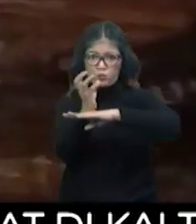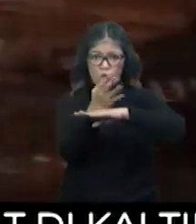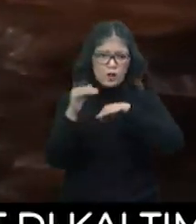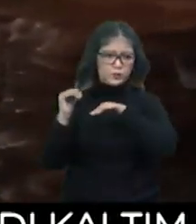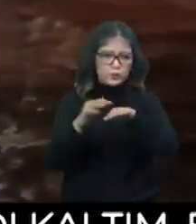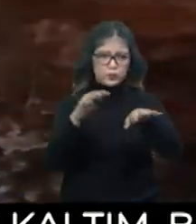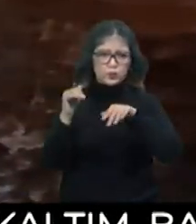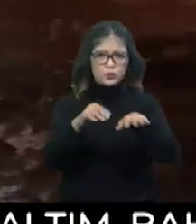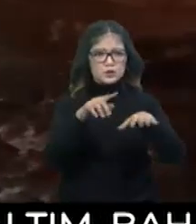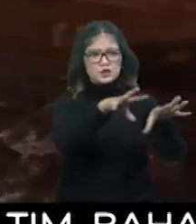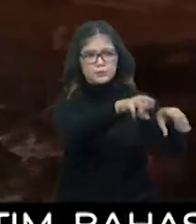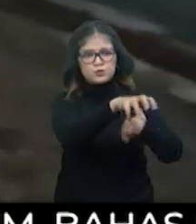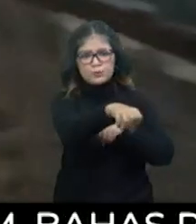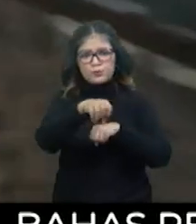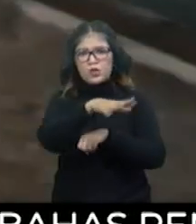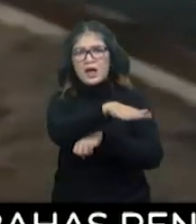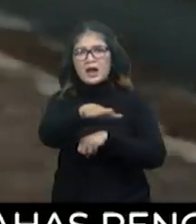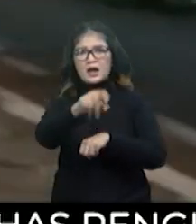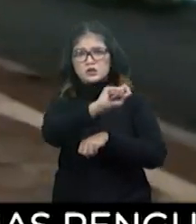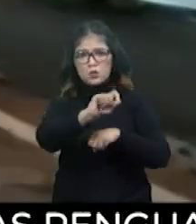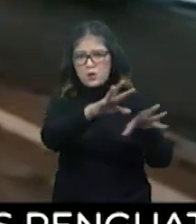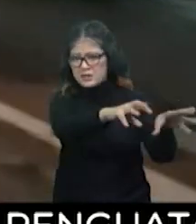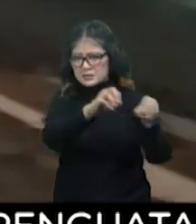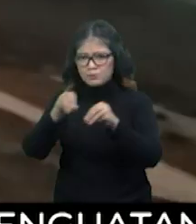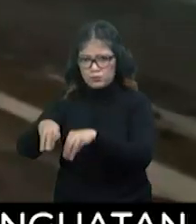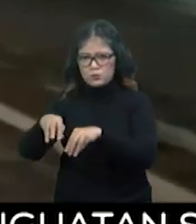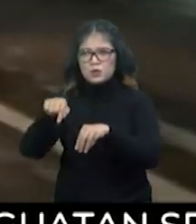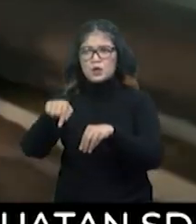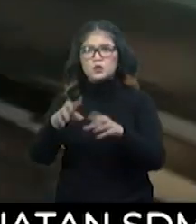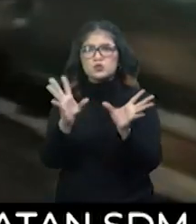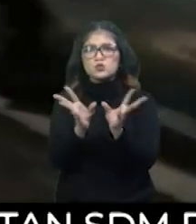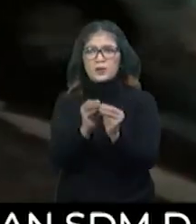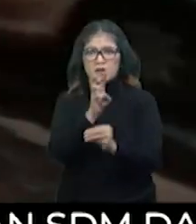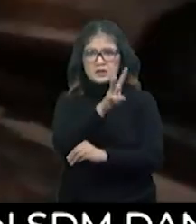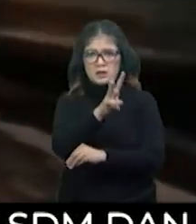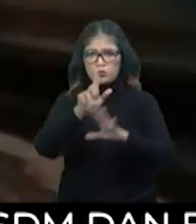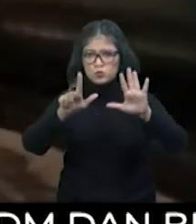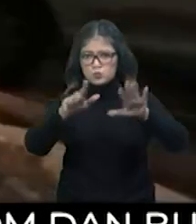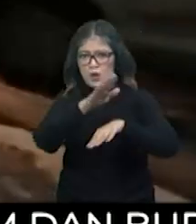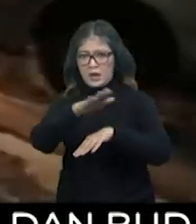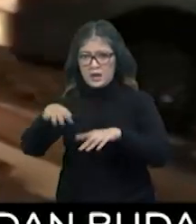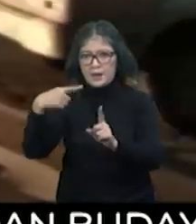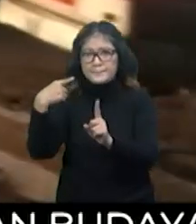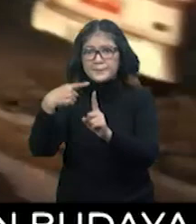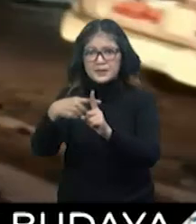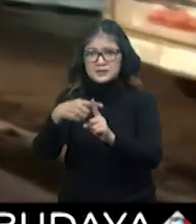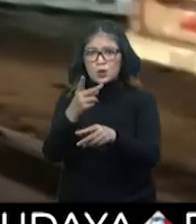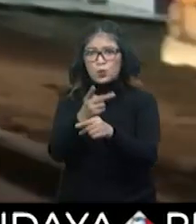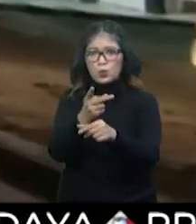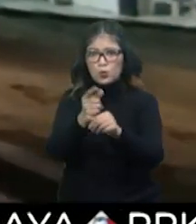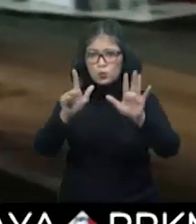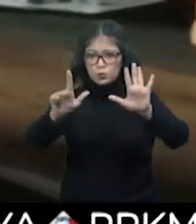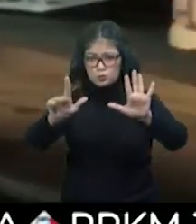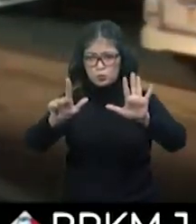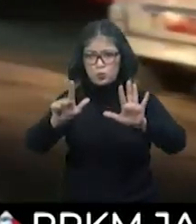Al-Azhar Sleman, Yogyakarta. 37 siswa bersama 7 guru dievakuasi menggunakan ambulans dan bus milik Pemda